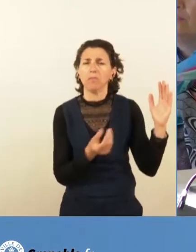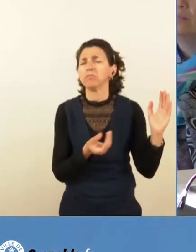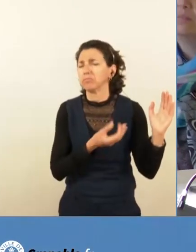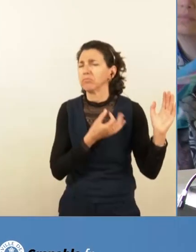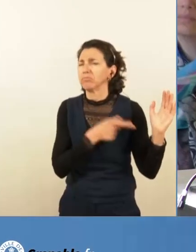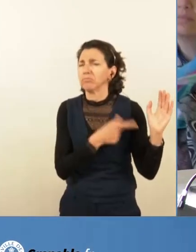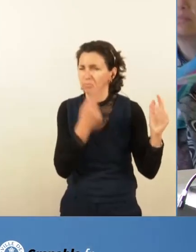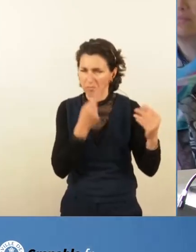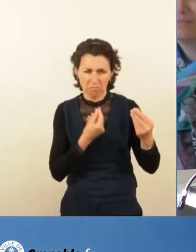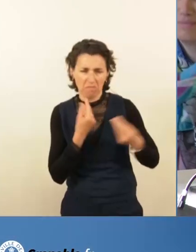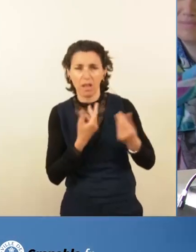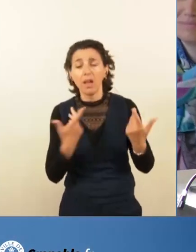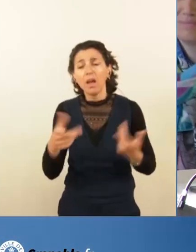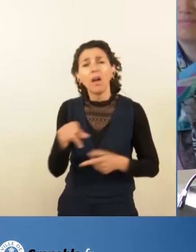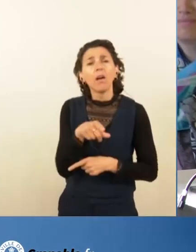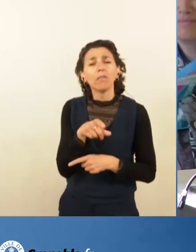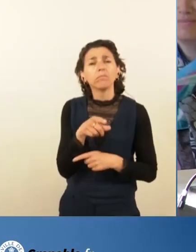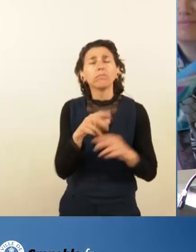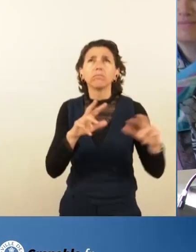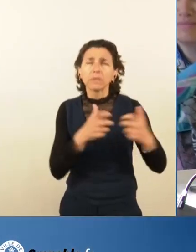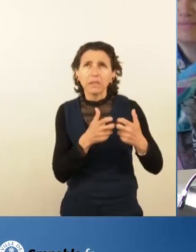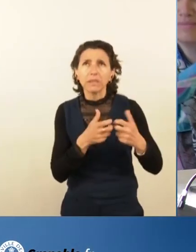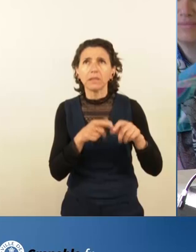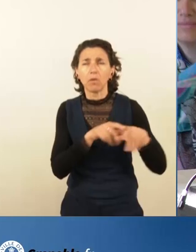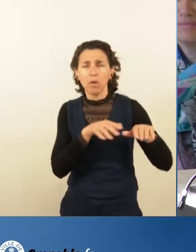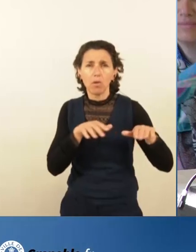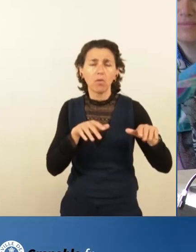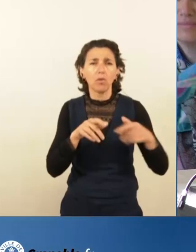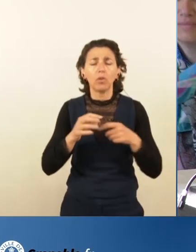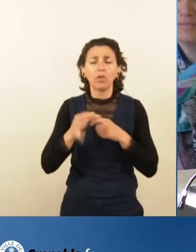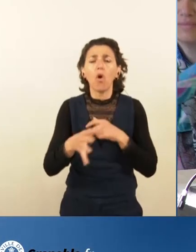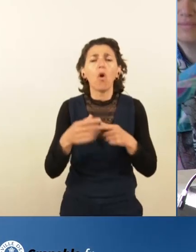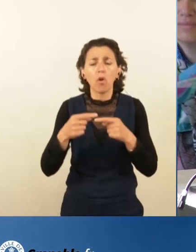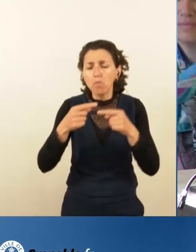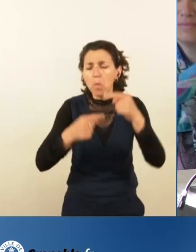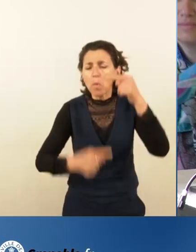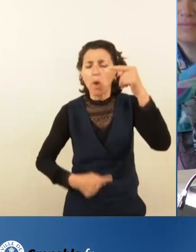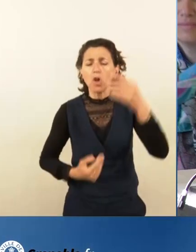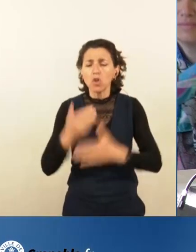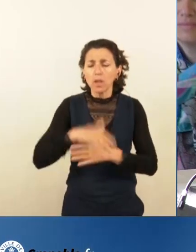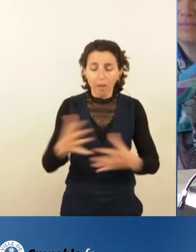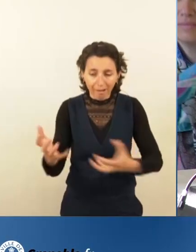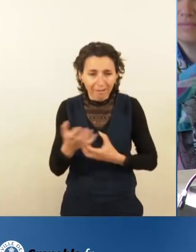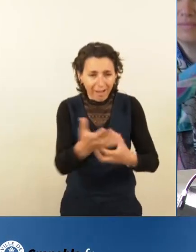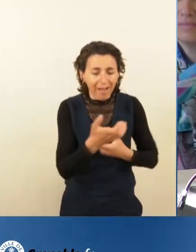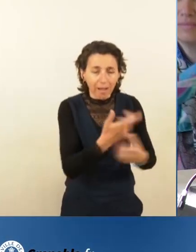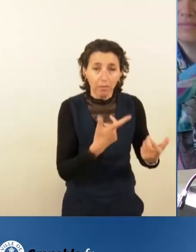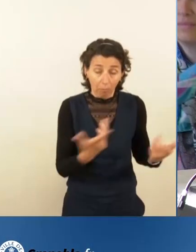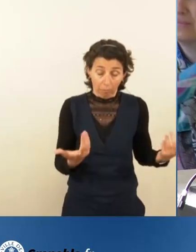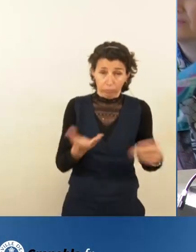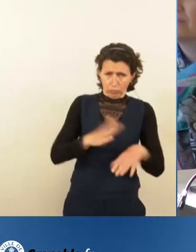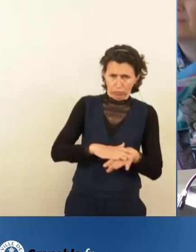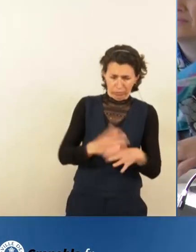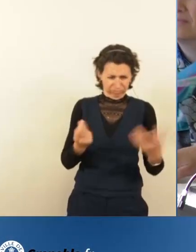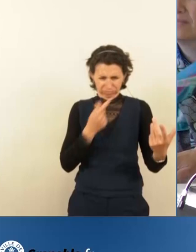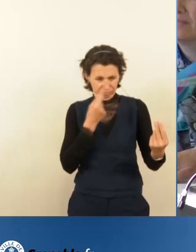pour mieux structurer ces temps et rendre les rendre plus attractifs on ne voit rien on ne sent rien cette libération comme par hasard on y